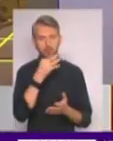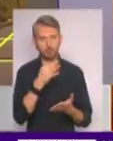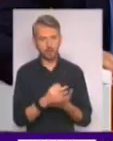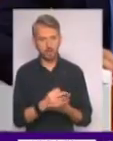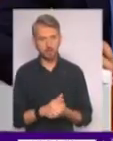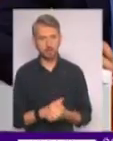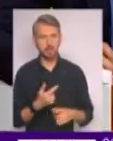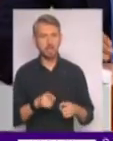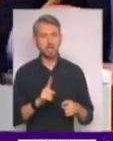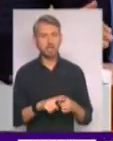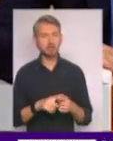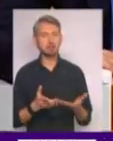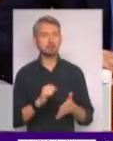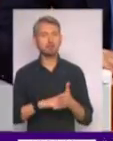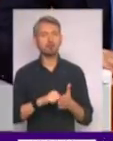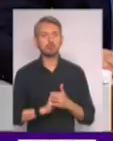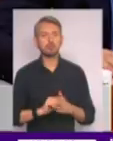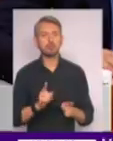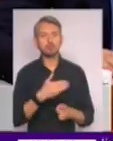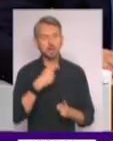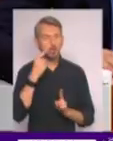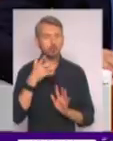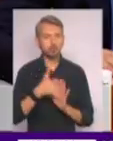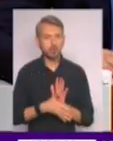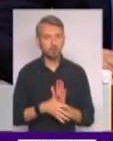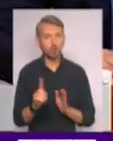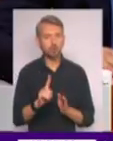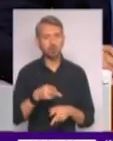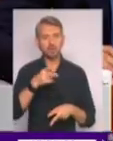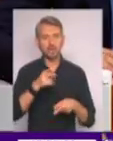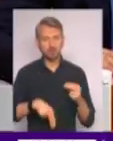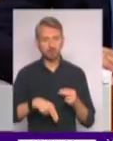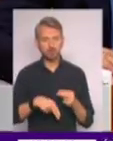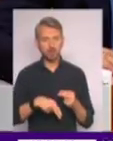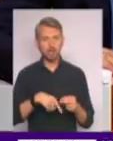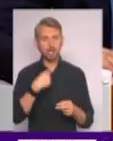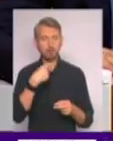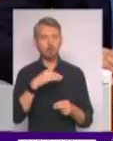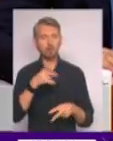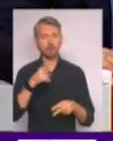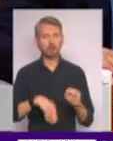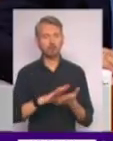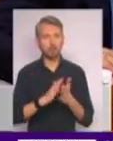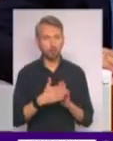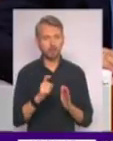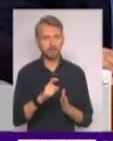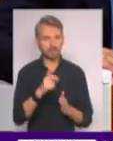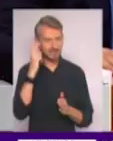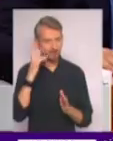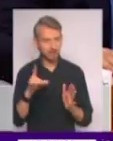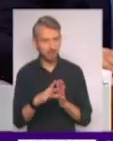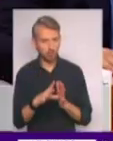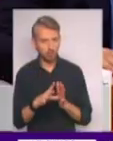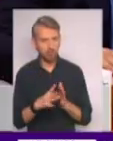відповідальність. Це покликано в першу чергу тим, що ми розуміємо, що закінчення, йде мова про закінчення угоди з містом Київенерго. В